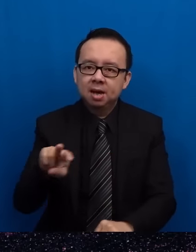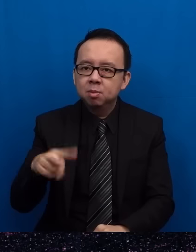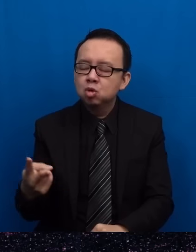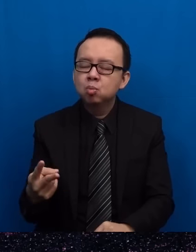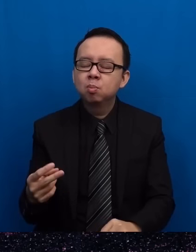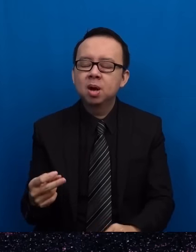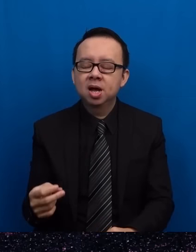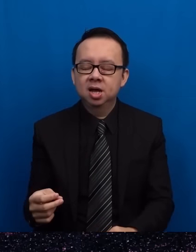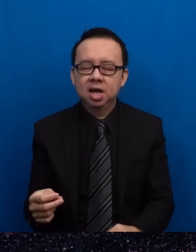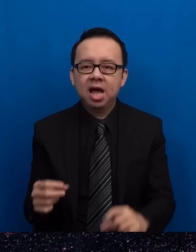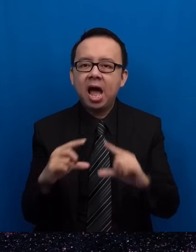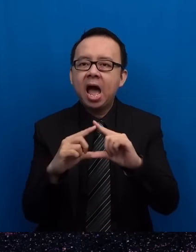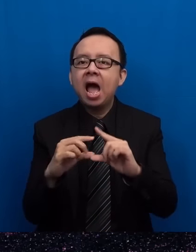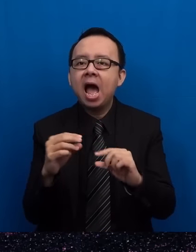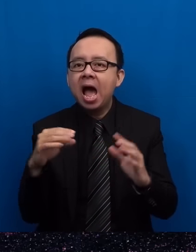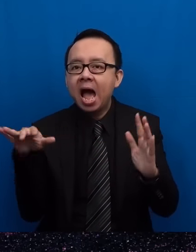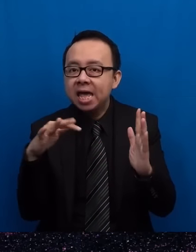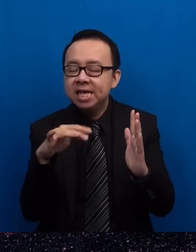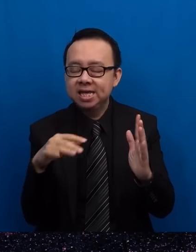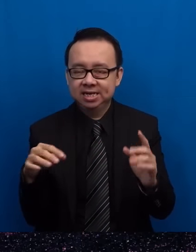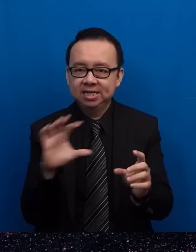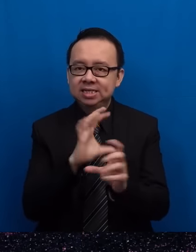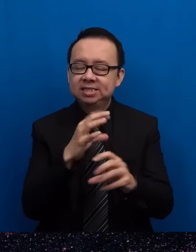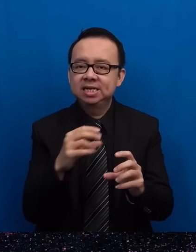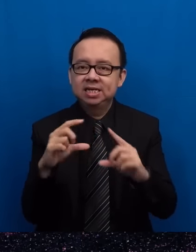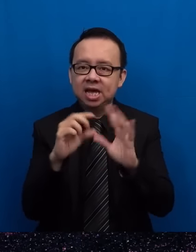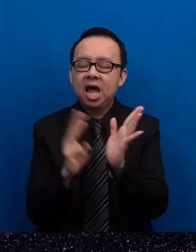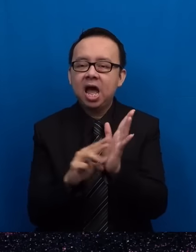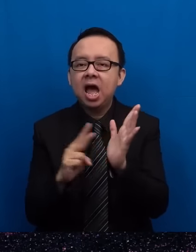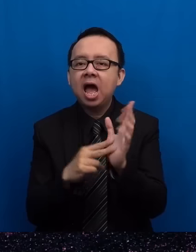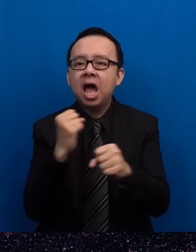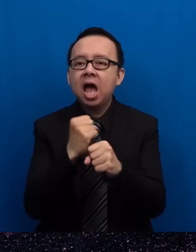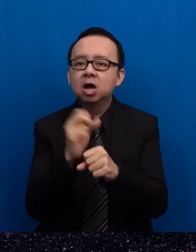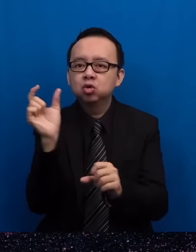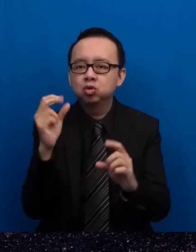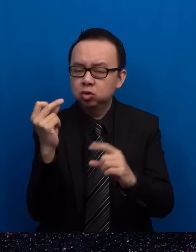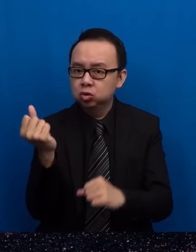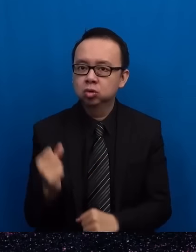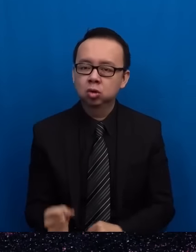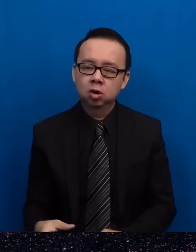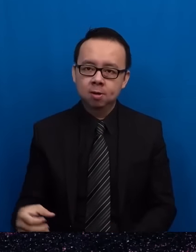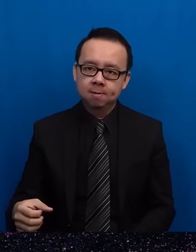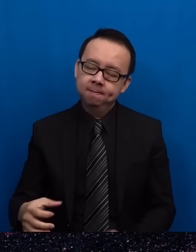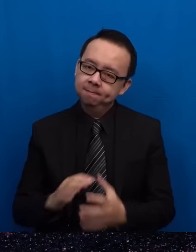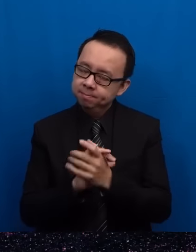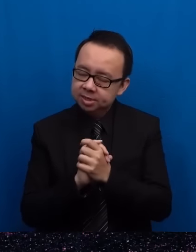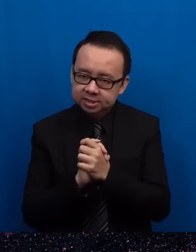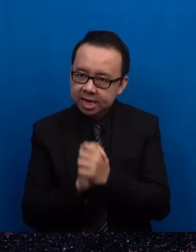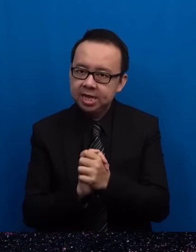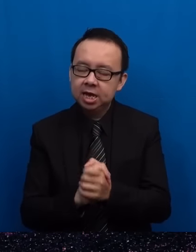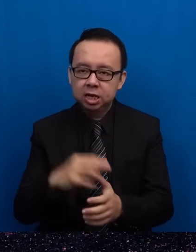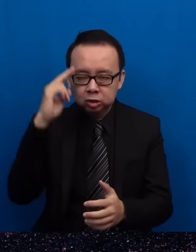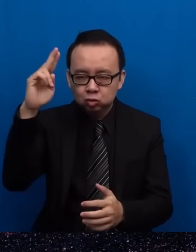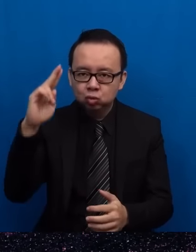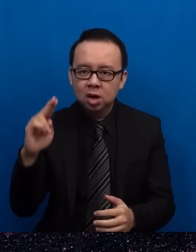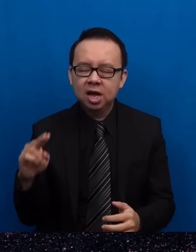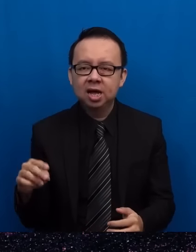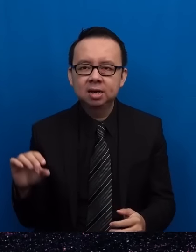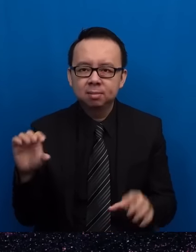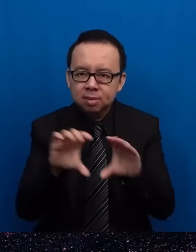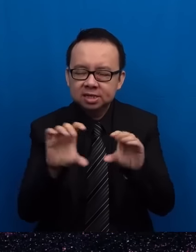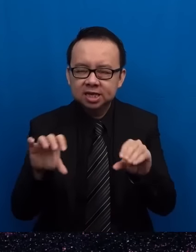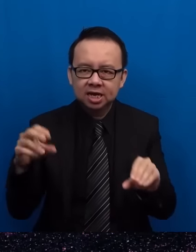kita waktu kita bersekutu dengan tubuh dan darahnya. Percayalah, Tuhan sedang merancangkan sesuatu yang tidak kelihatan.